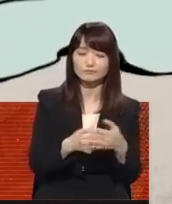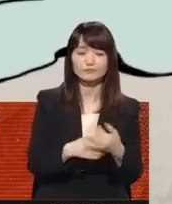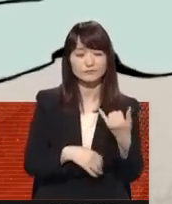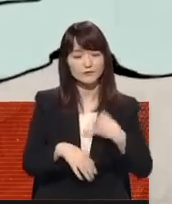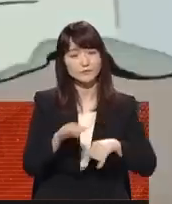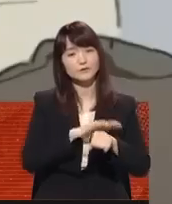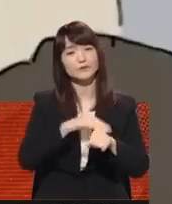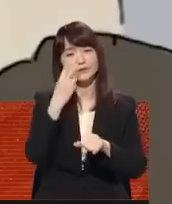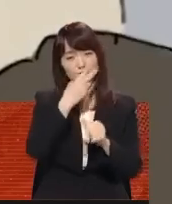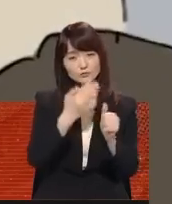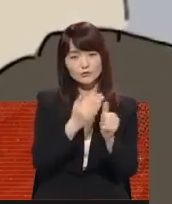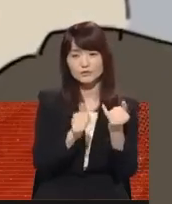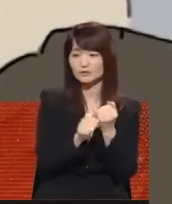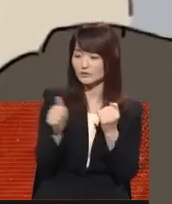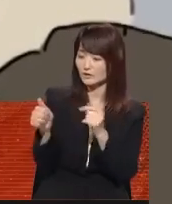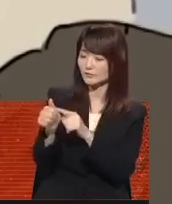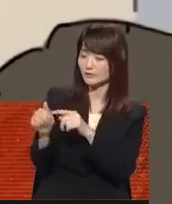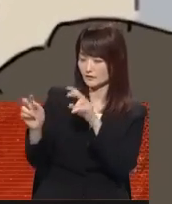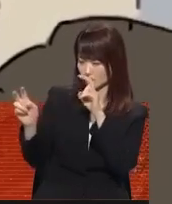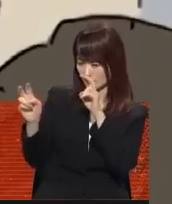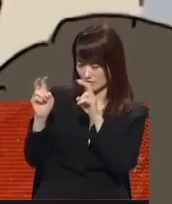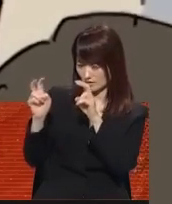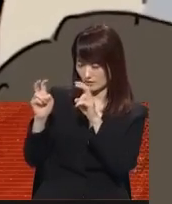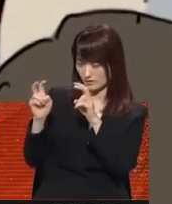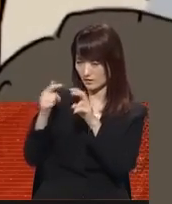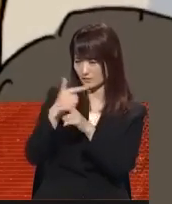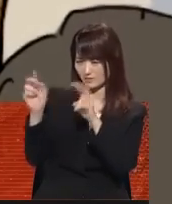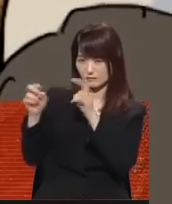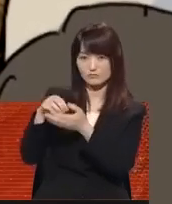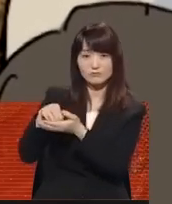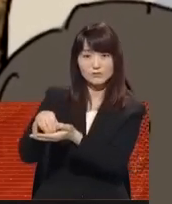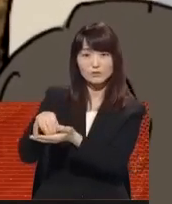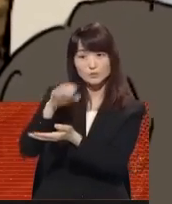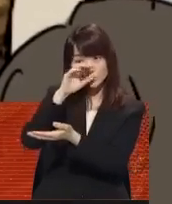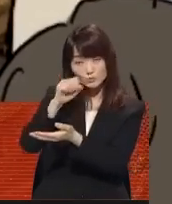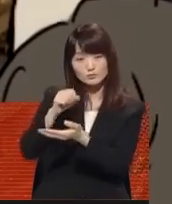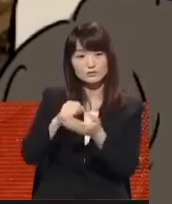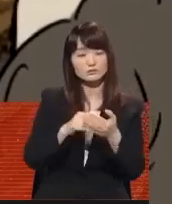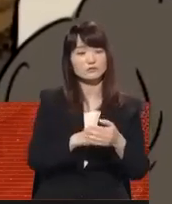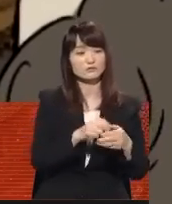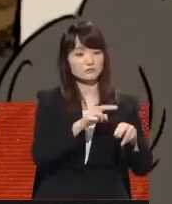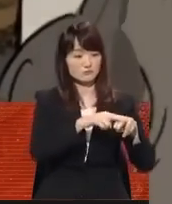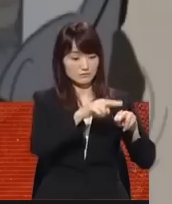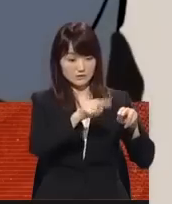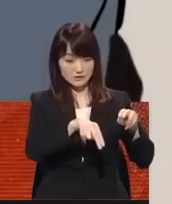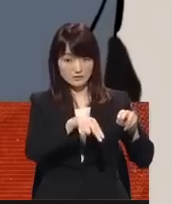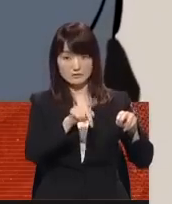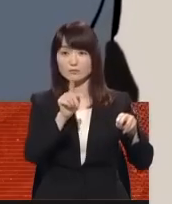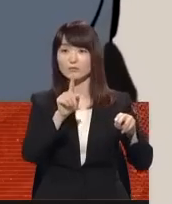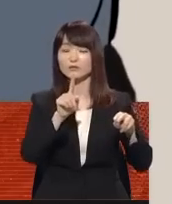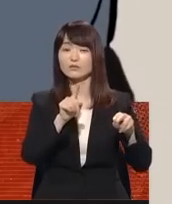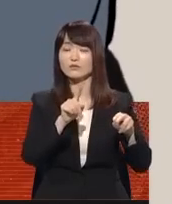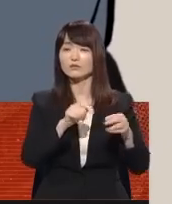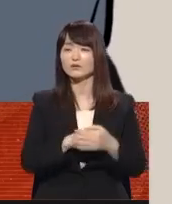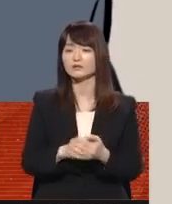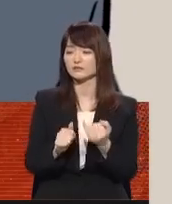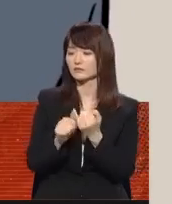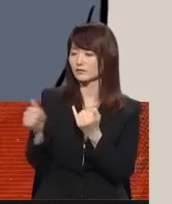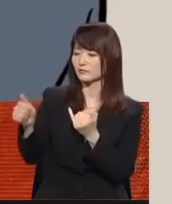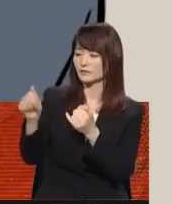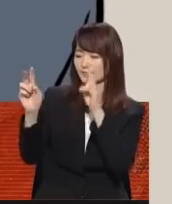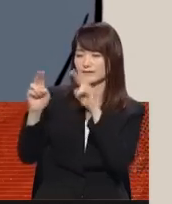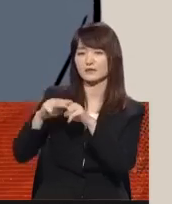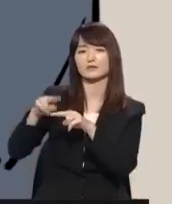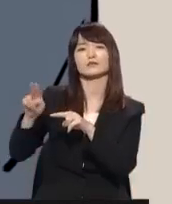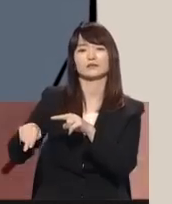키우고 싶으니까 그리고 남편이 좀 직장이 탄탄하니까 그만둔 거예요 근데 그만두자마자 얼마 안 있어서이 남편이